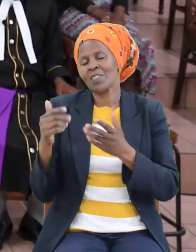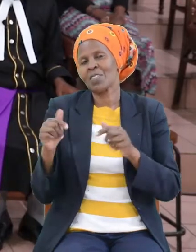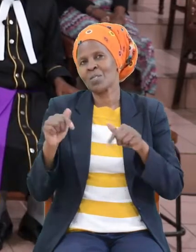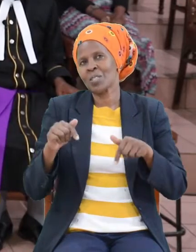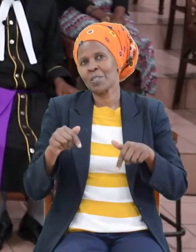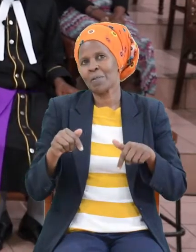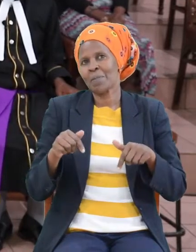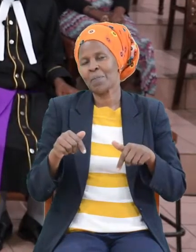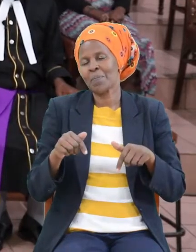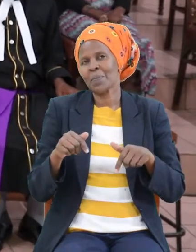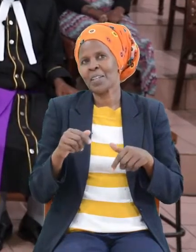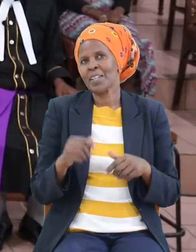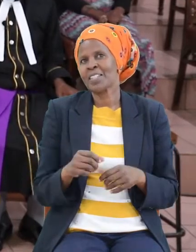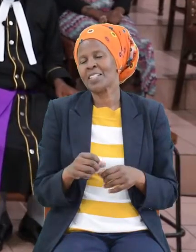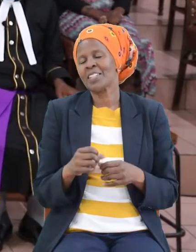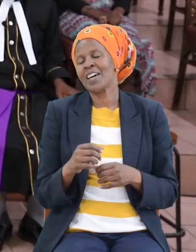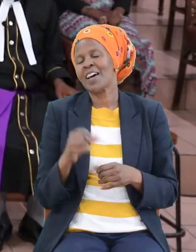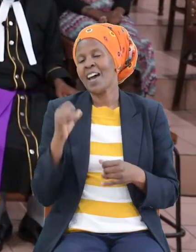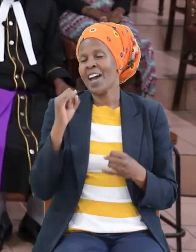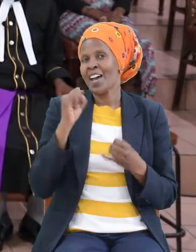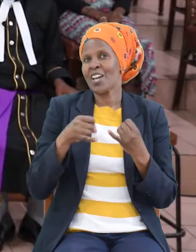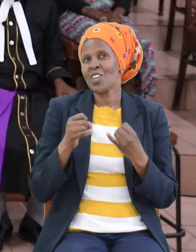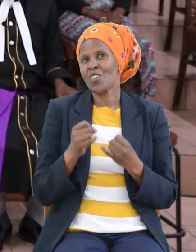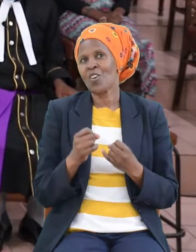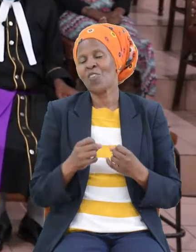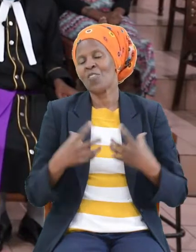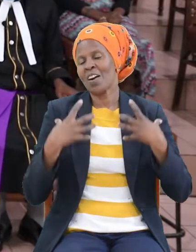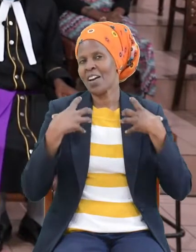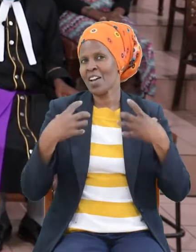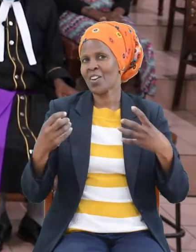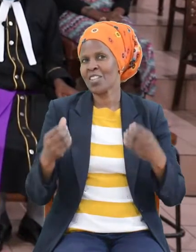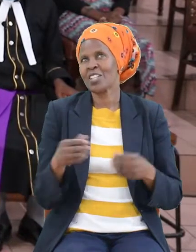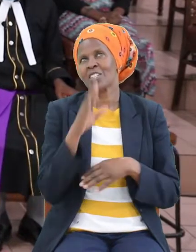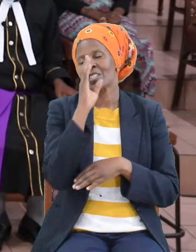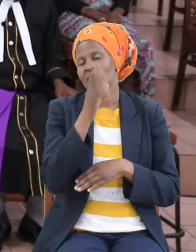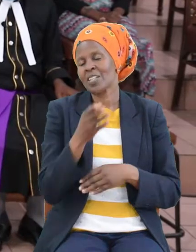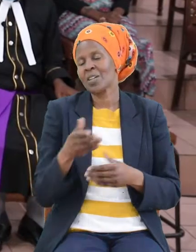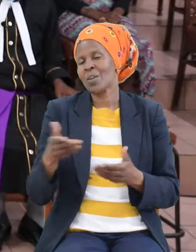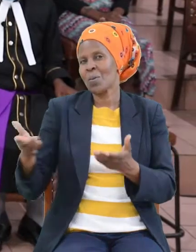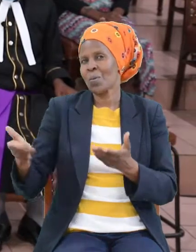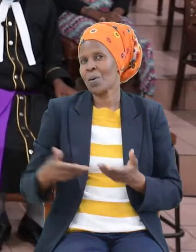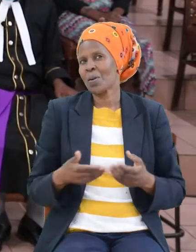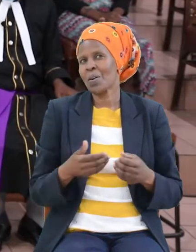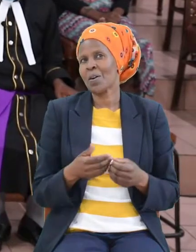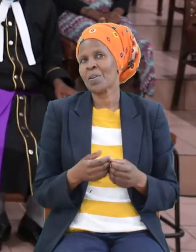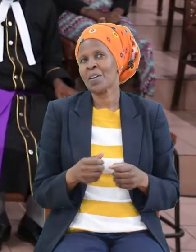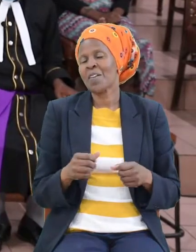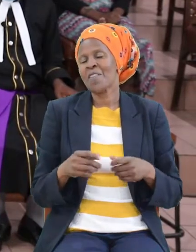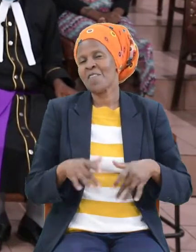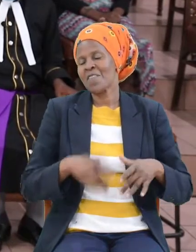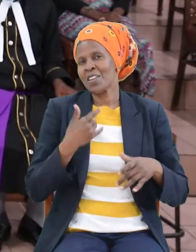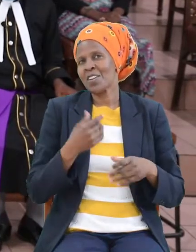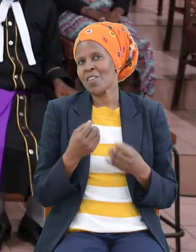Leo ni climax ya Health Sunday ama siku ya afya. Karibuni sana musikie muko